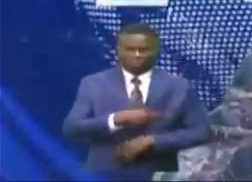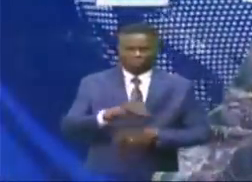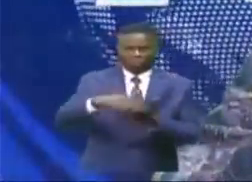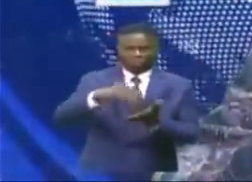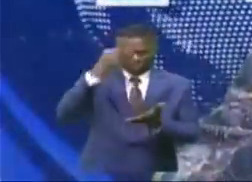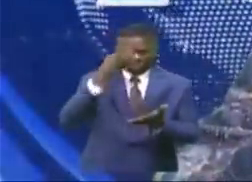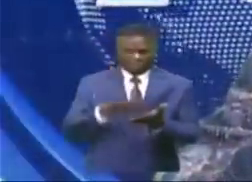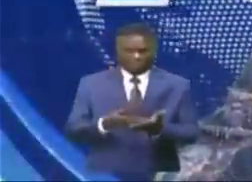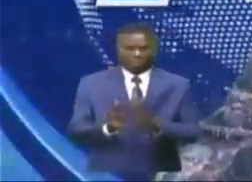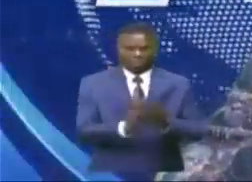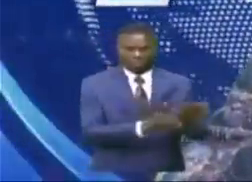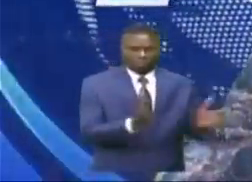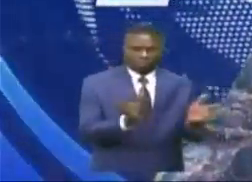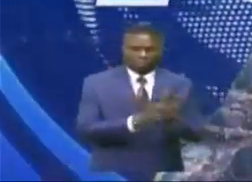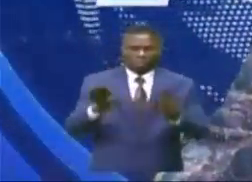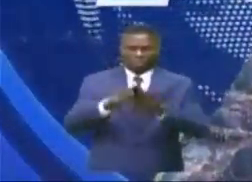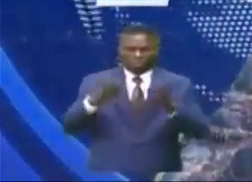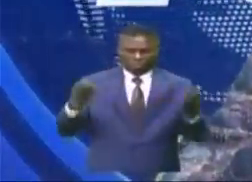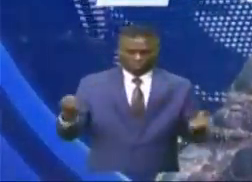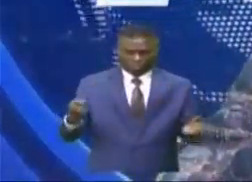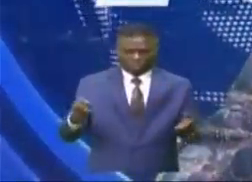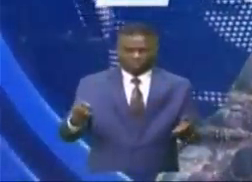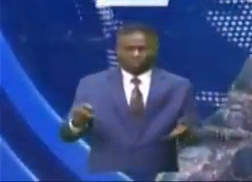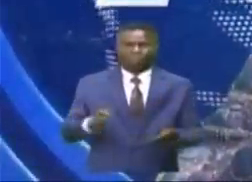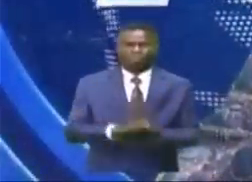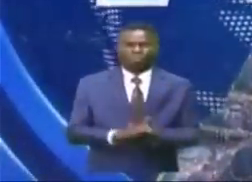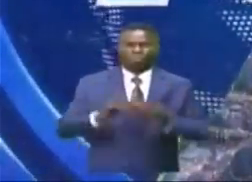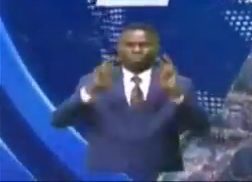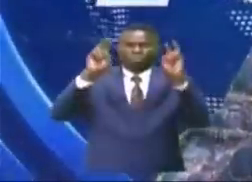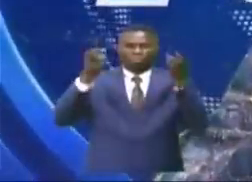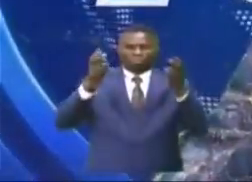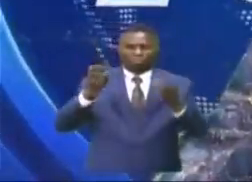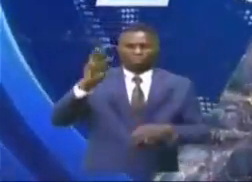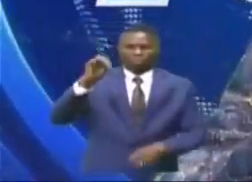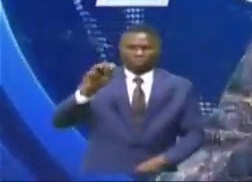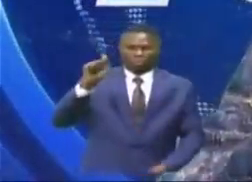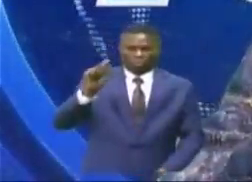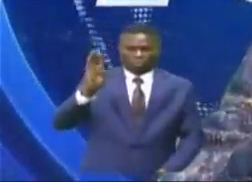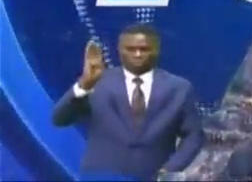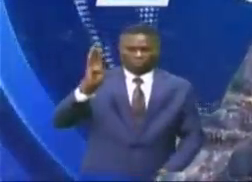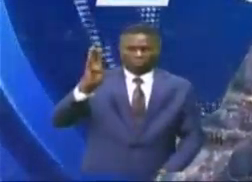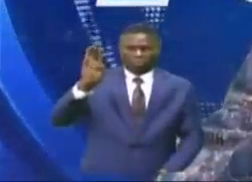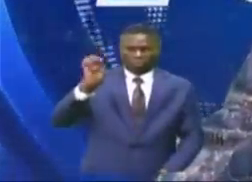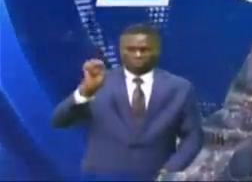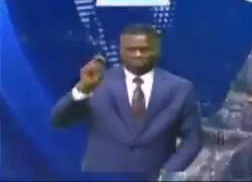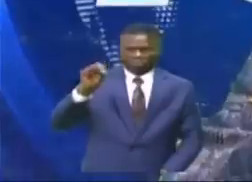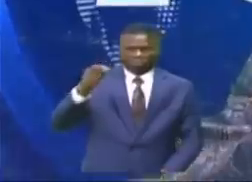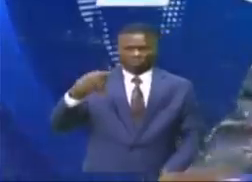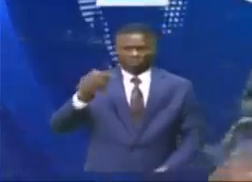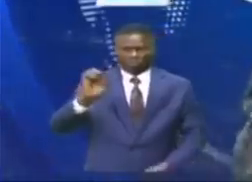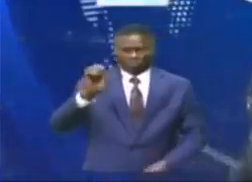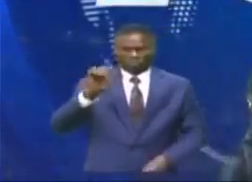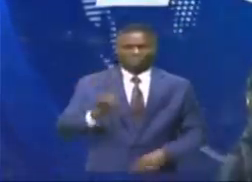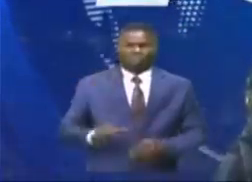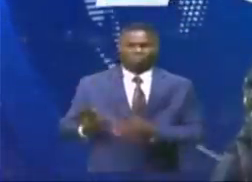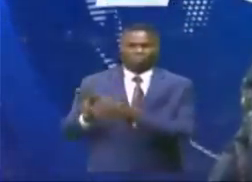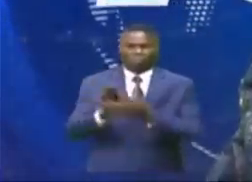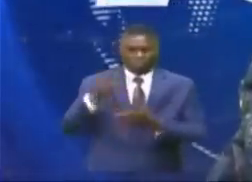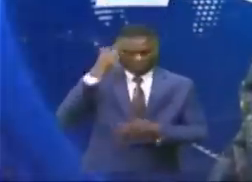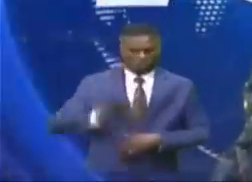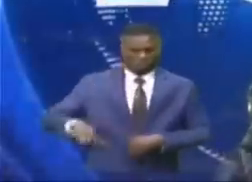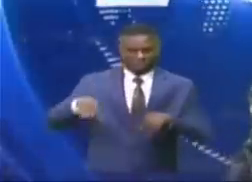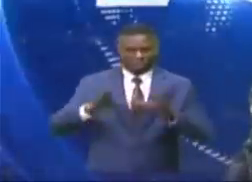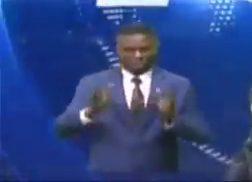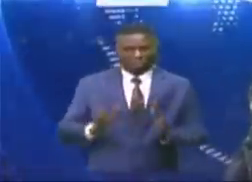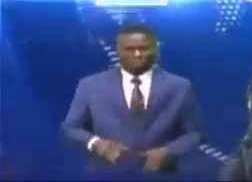La rentrée scolaire rime aussi avec la remise des dons. Gabi Mabengi, secrétaire interfédérale adjointe de l'Union pour la Nation